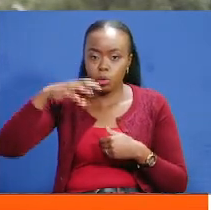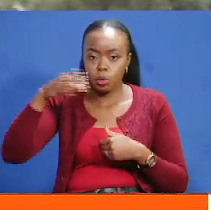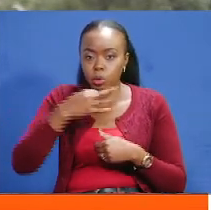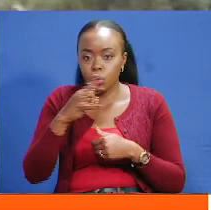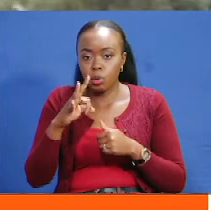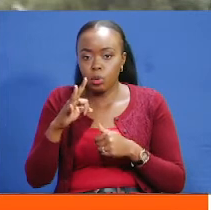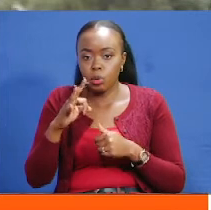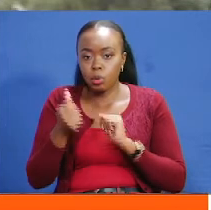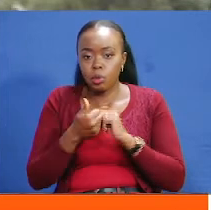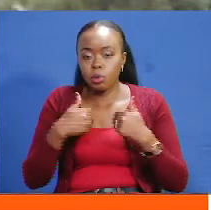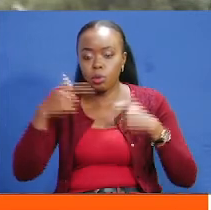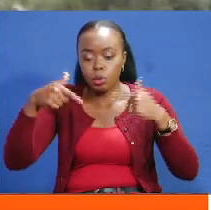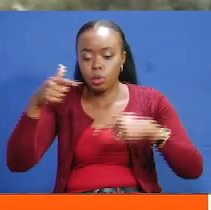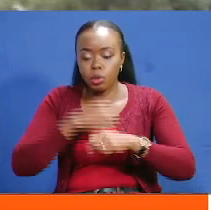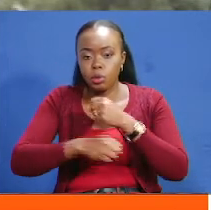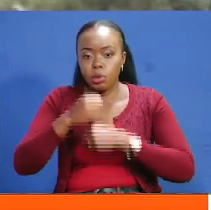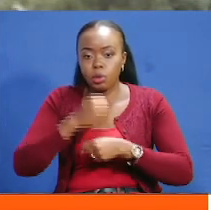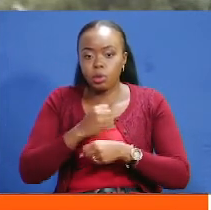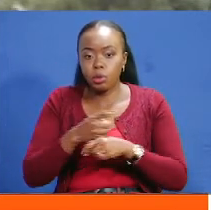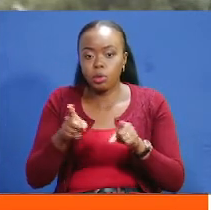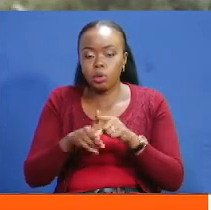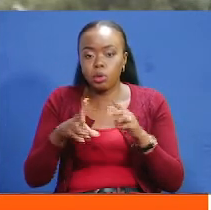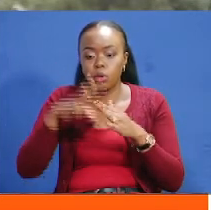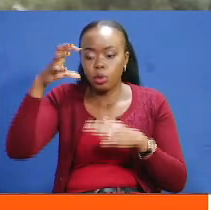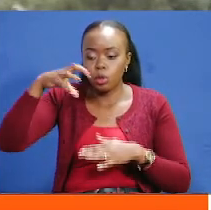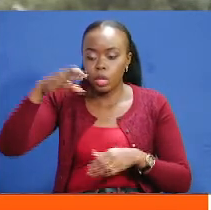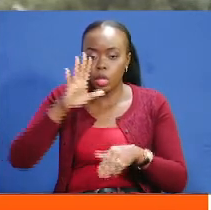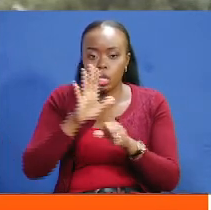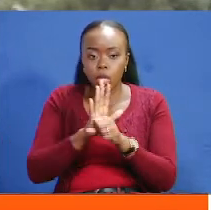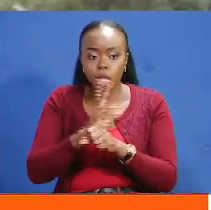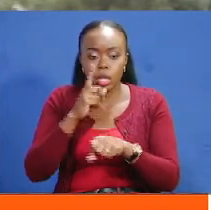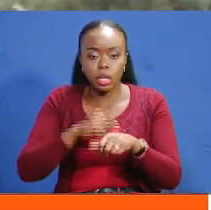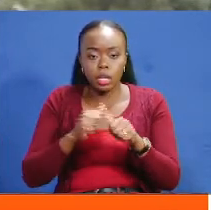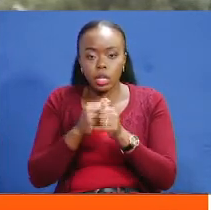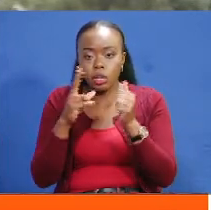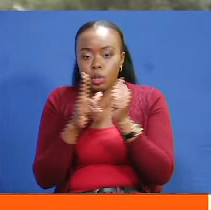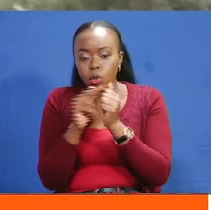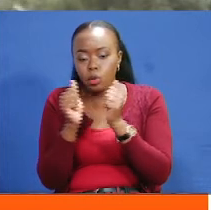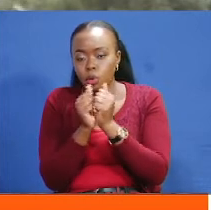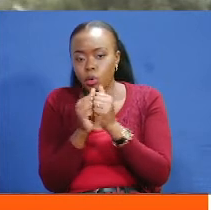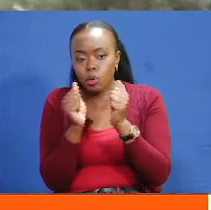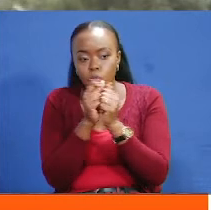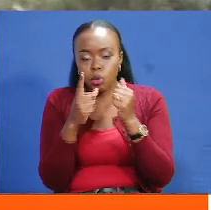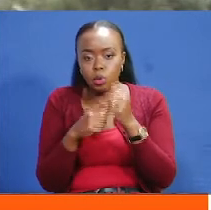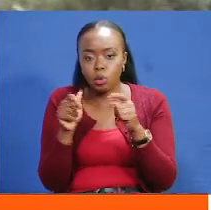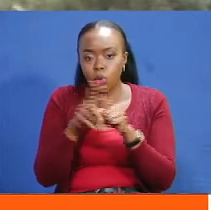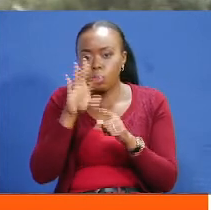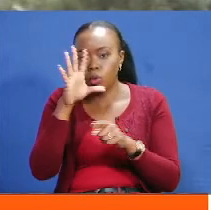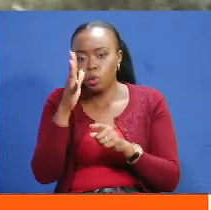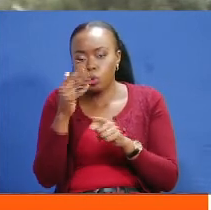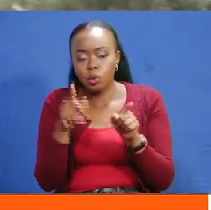wa mwaka huu, mvua ambayo haikunyesha mwezi wa 10, 12 na mwezi wa 2, mwezi wa